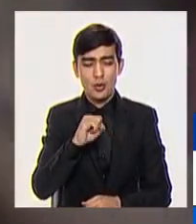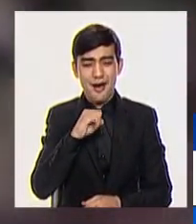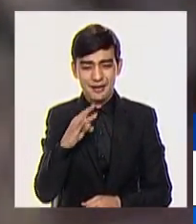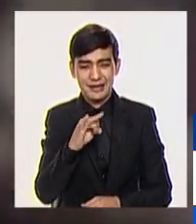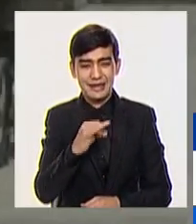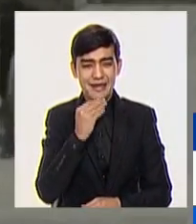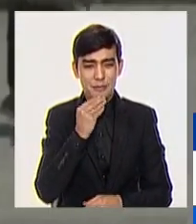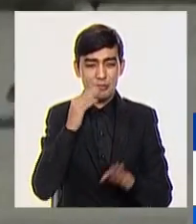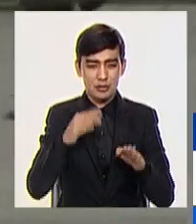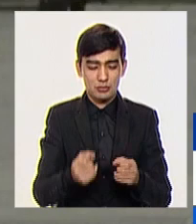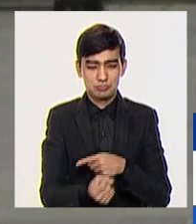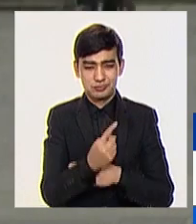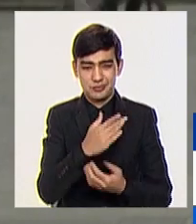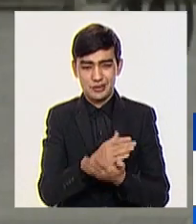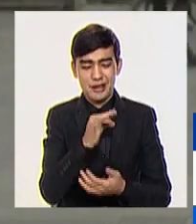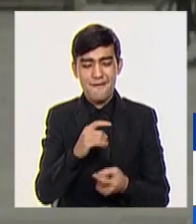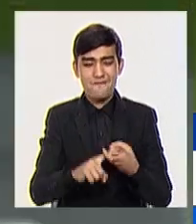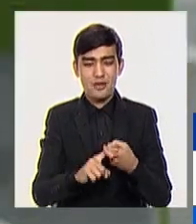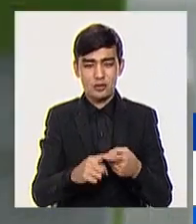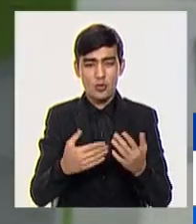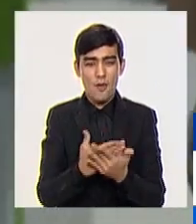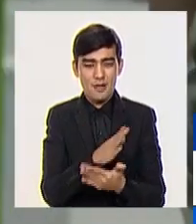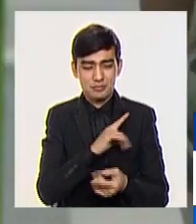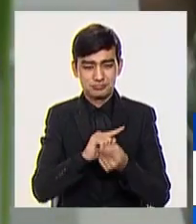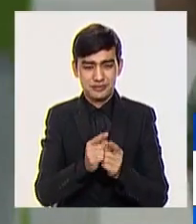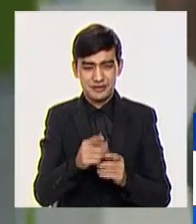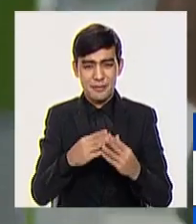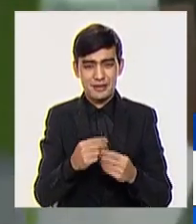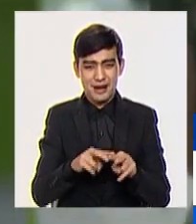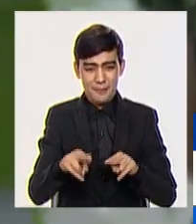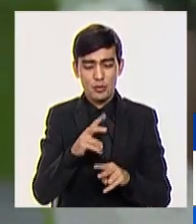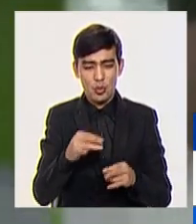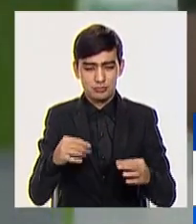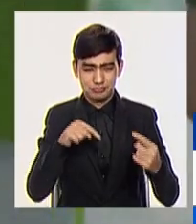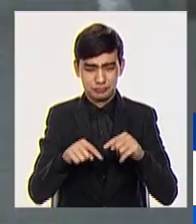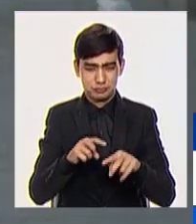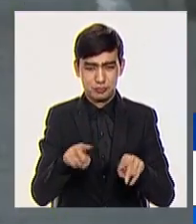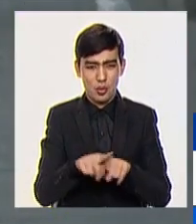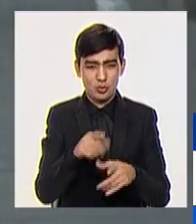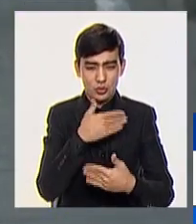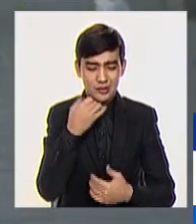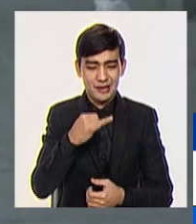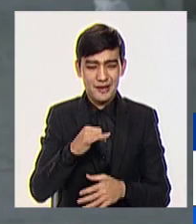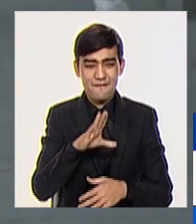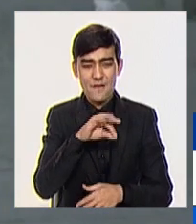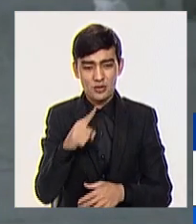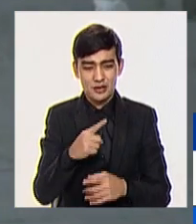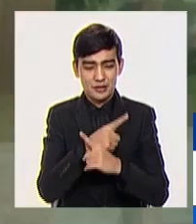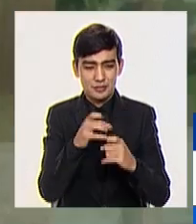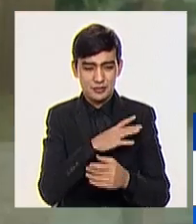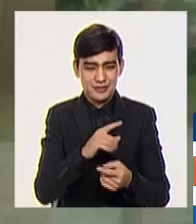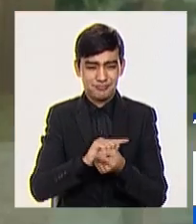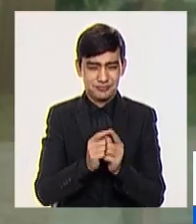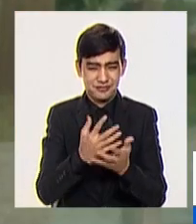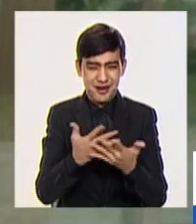Египте. Ученые говорят, что новые штаммы вируса из одного семейства, но никак между собой не связаны. ВОЗ советуют пресечь передачу всех